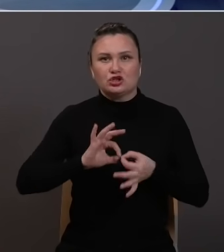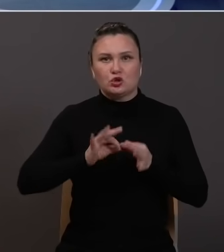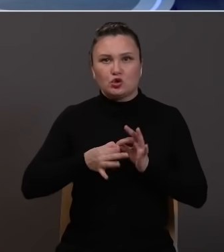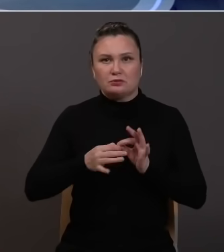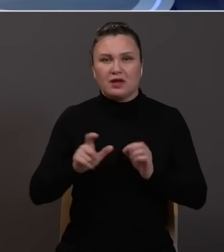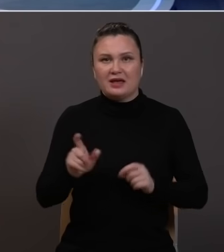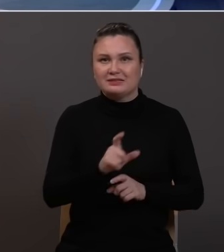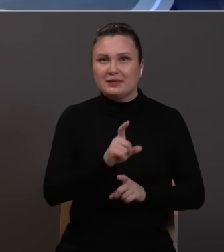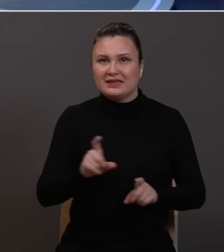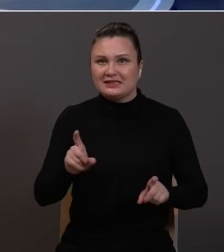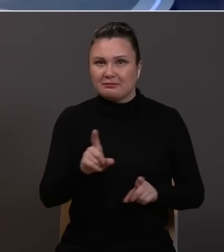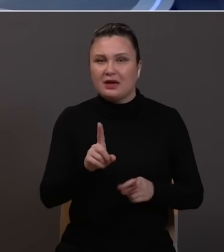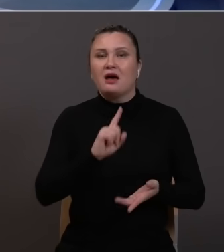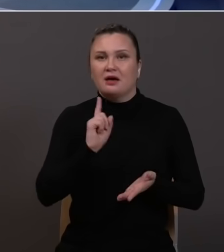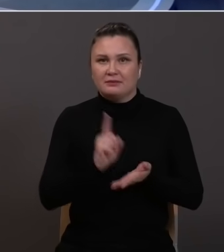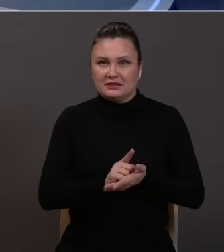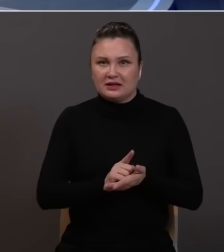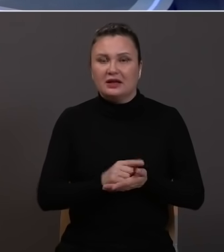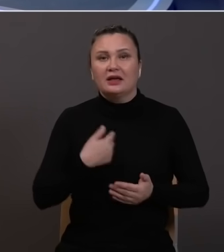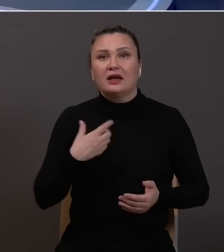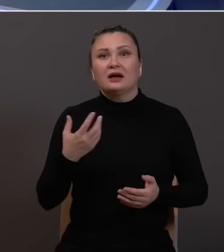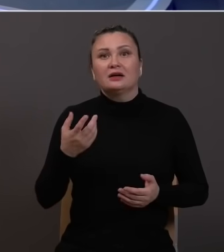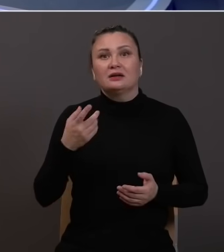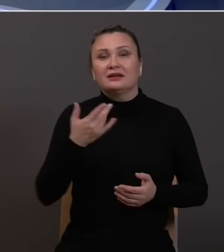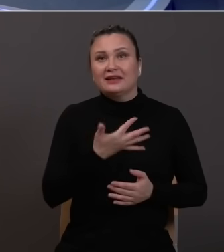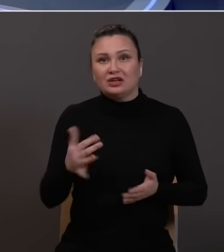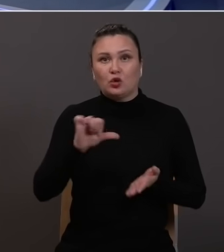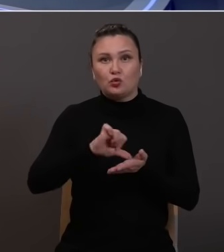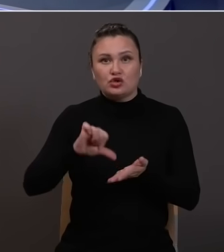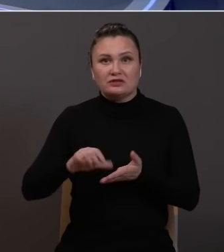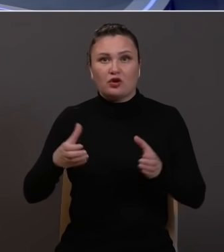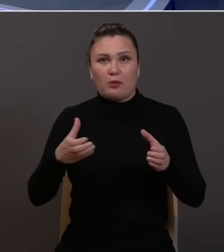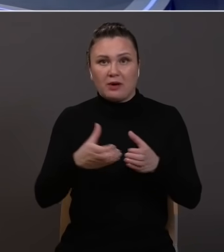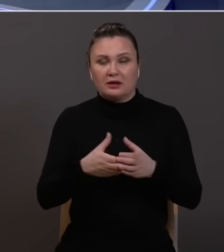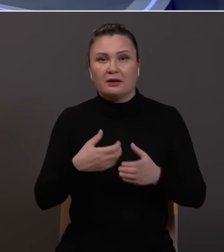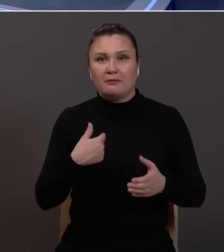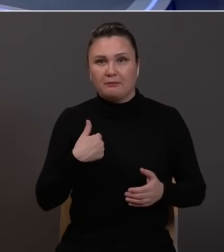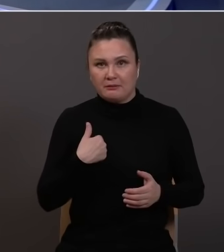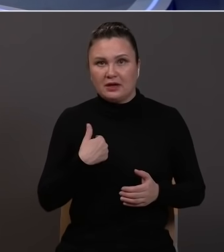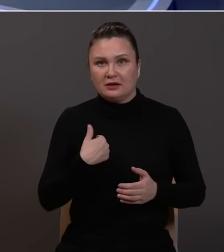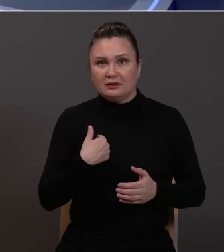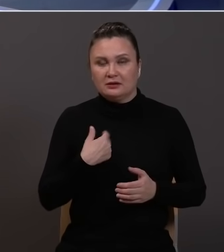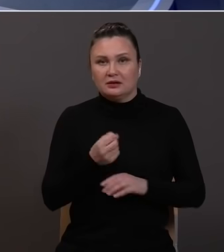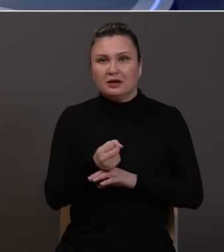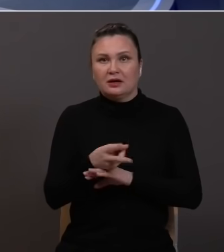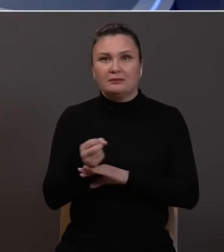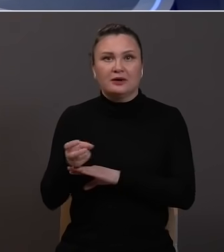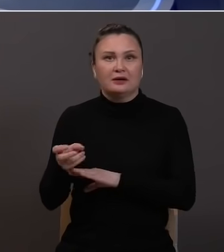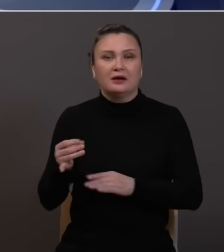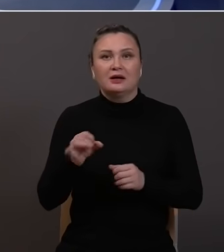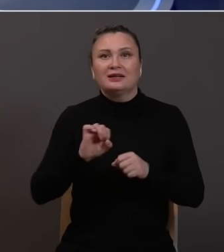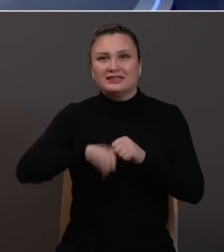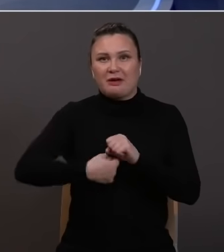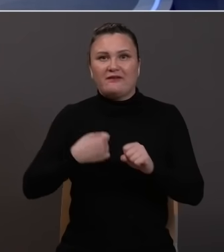какими-то экспедициями. Это действительно так. Я даже скажу, что некоторых участников команды мы тем самым вот от пагубных